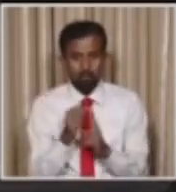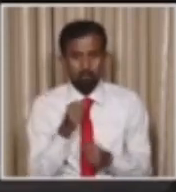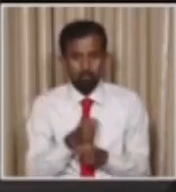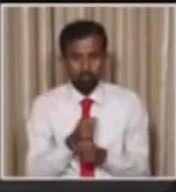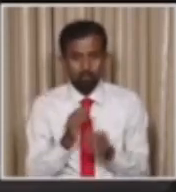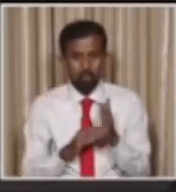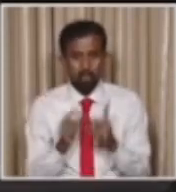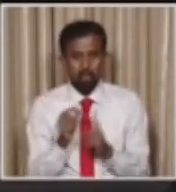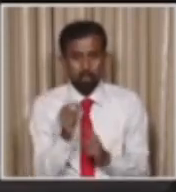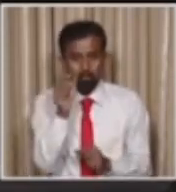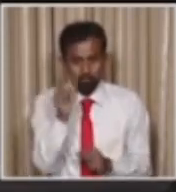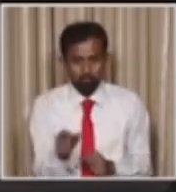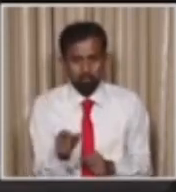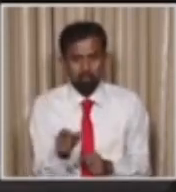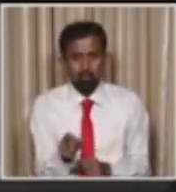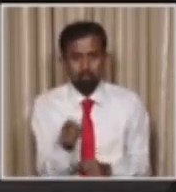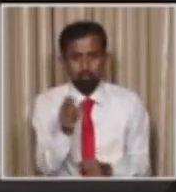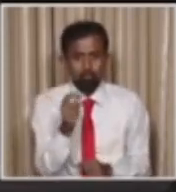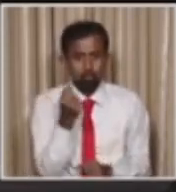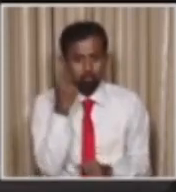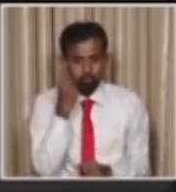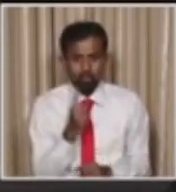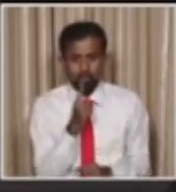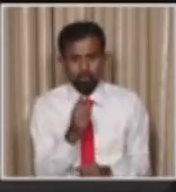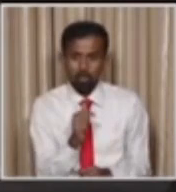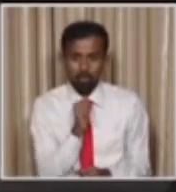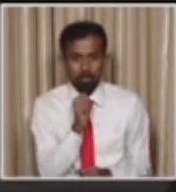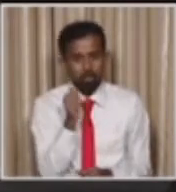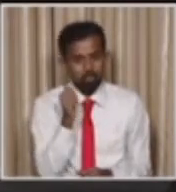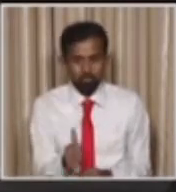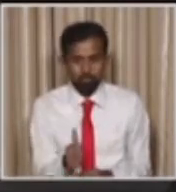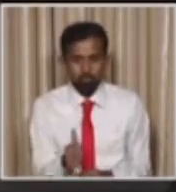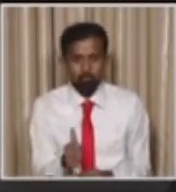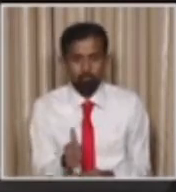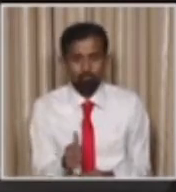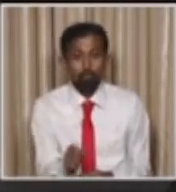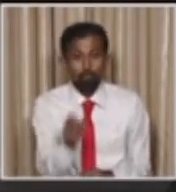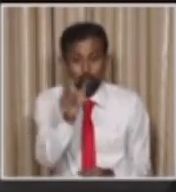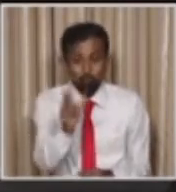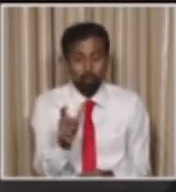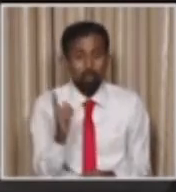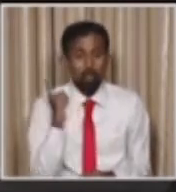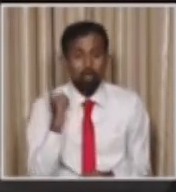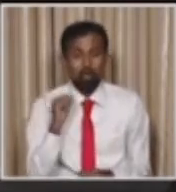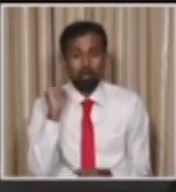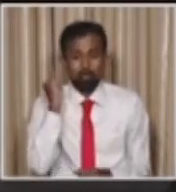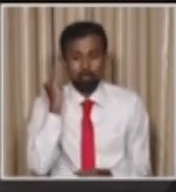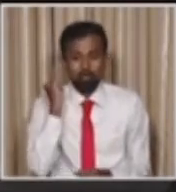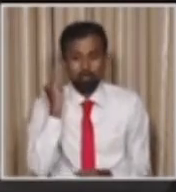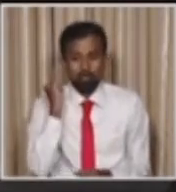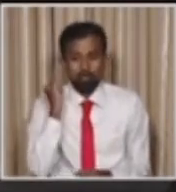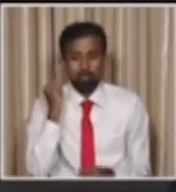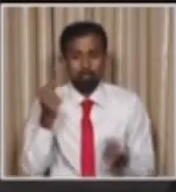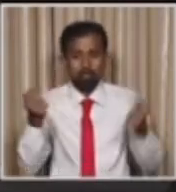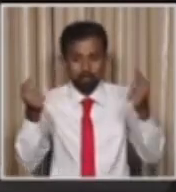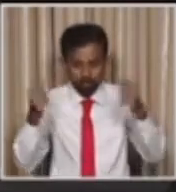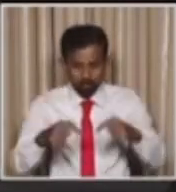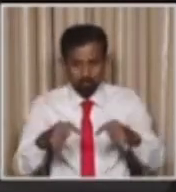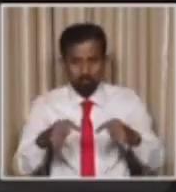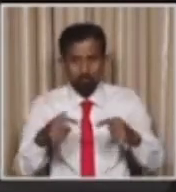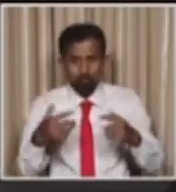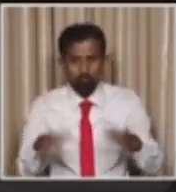ඇමතිවරේ. ඔබතුමා මේ යෝජනාව ගැන අපේ ගැත්ත. ඔබතුමාගේ ආරක්ෂක නිලධාරීන්ට ගෙනලා කිව්වා මෙන්න මෙහෙම සිද්ධියක්